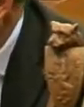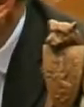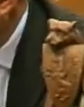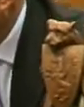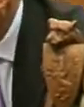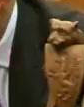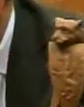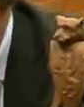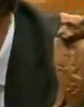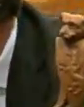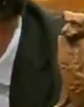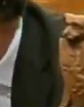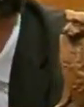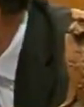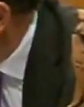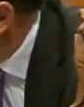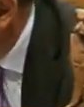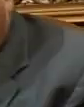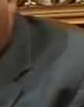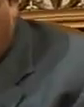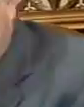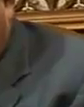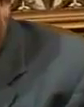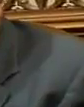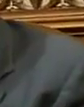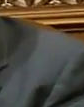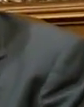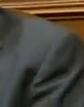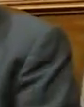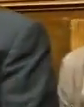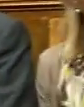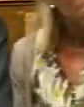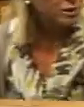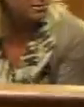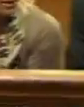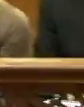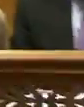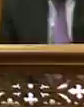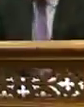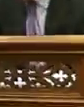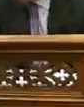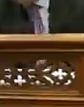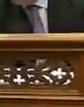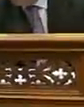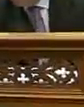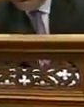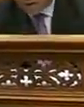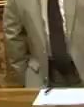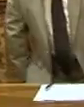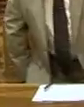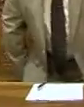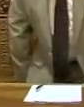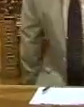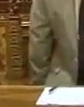gestió de la direcció de televisió de Mallorca. El partit que lidera, Miquel Àngel Flaquer, ha fet servir la llibertat de vot que té